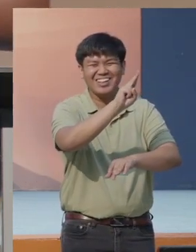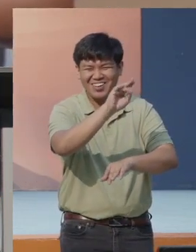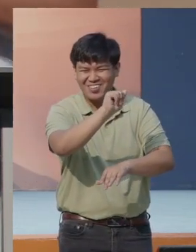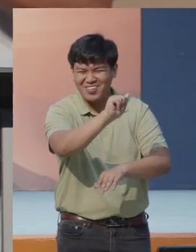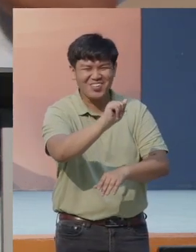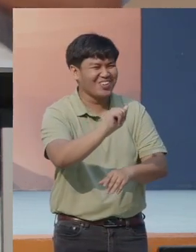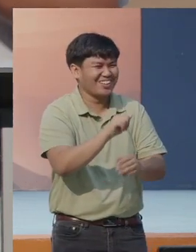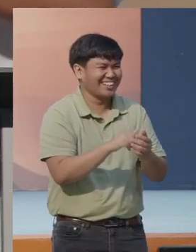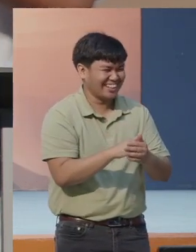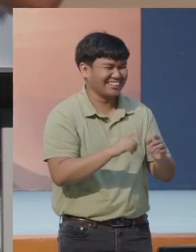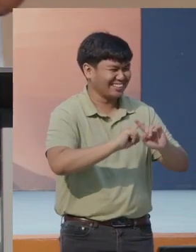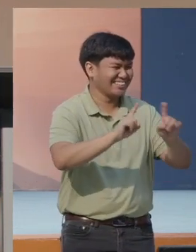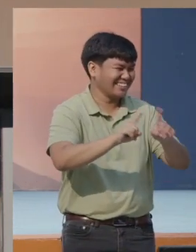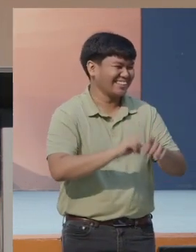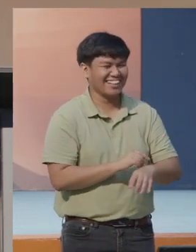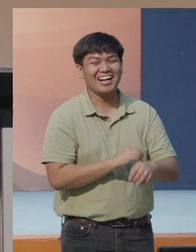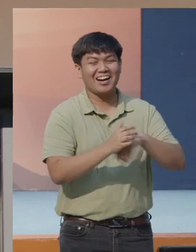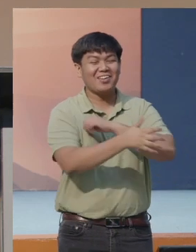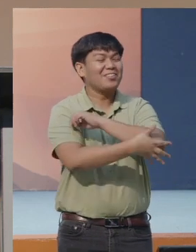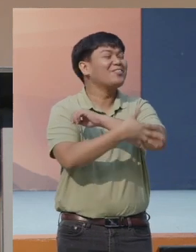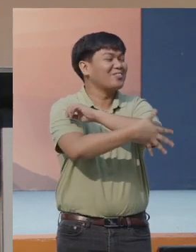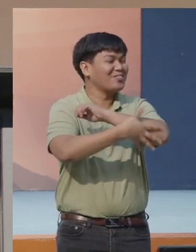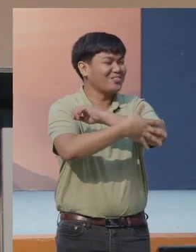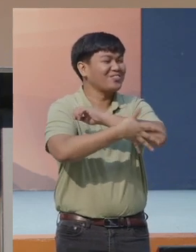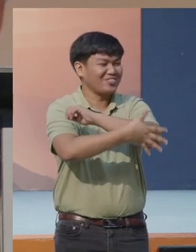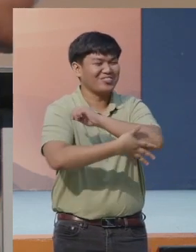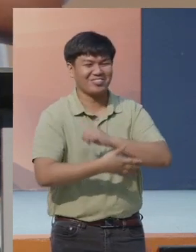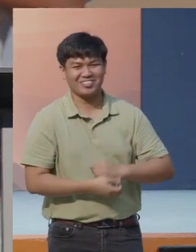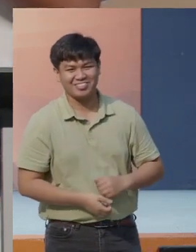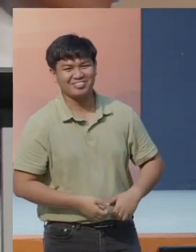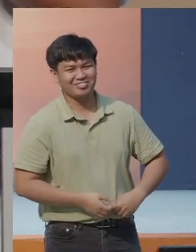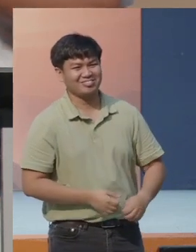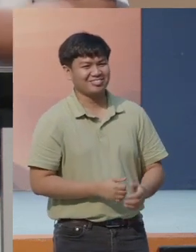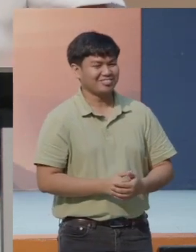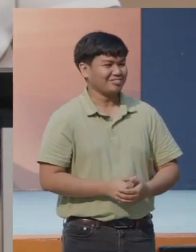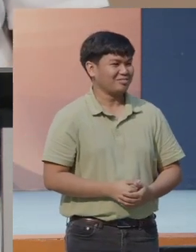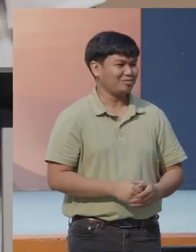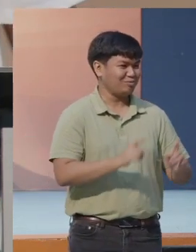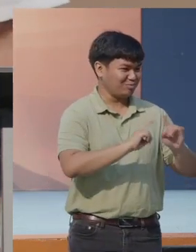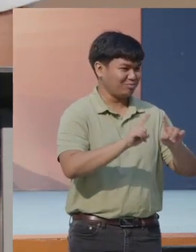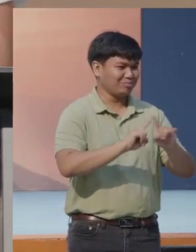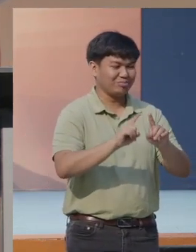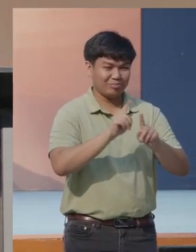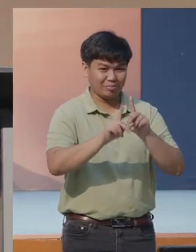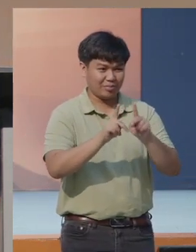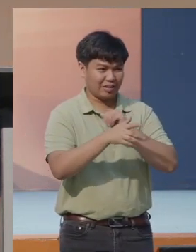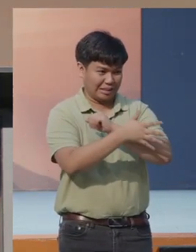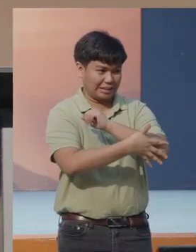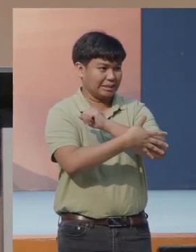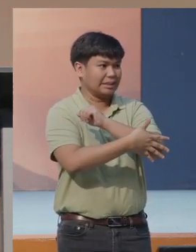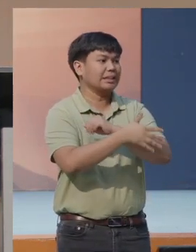Ganyan, binibigyang halaga ng Diyos ang bawat tao.